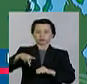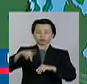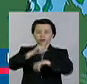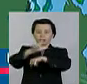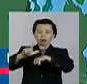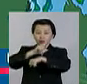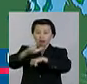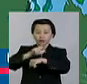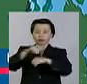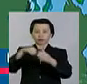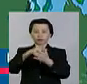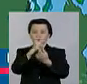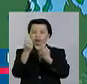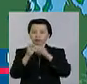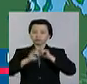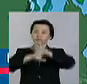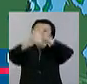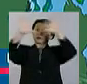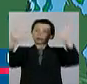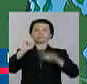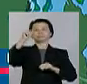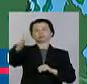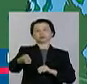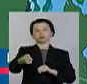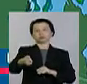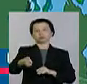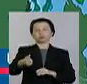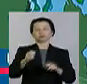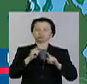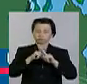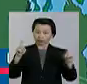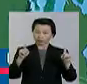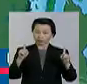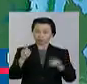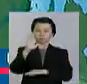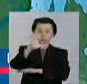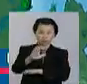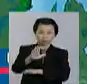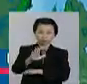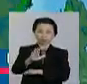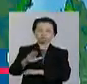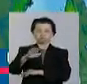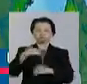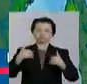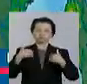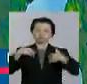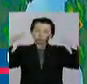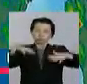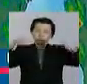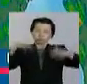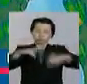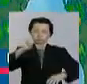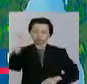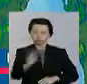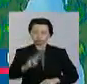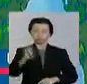Persekutuan Labuan dalam keadaan yang cerah pada keesokan hari. Walau bagaimanapun, menjelang petang pula kami menjangkakan hujan dan juga ribut